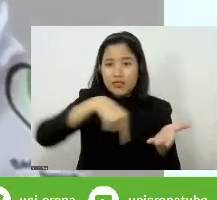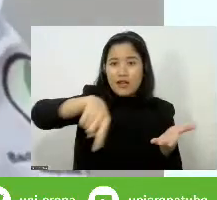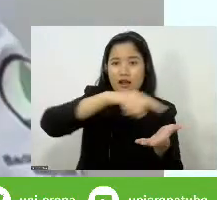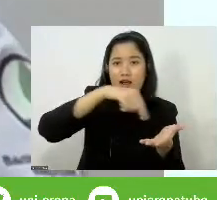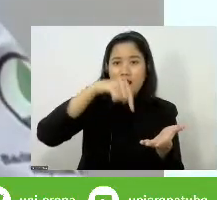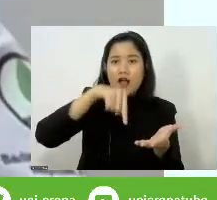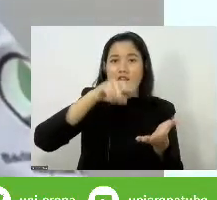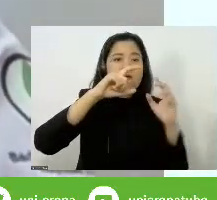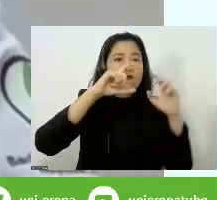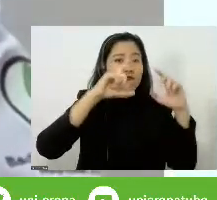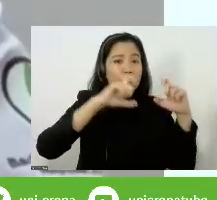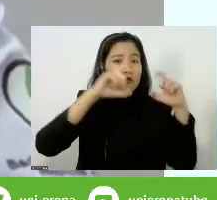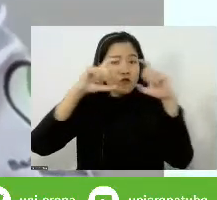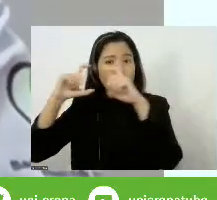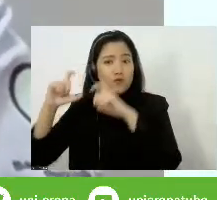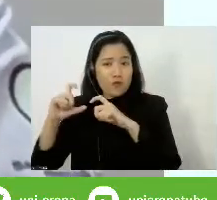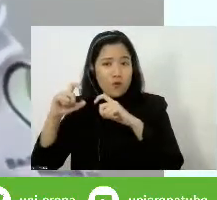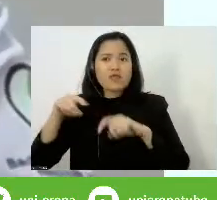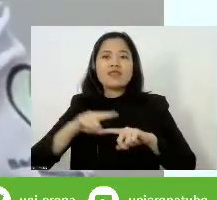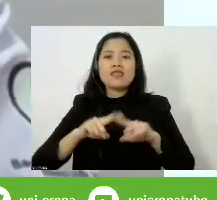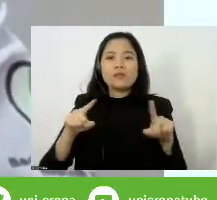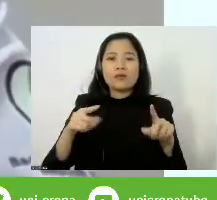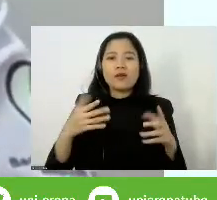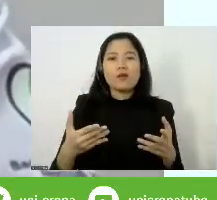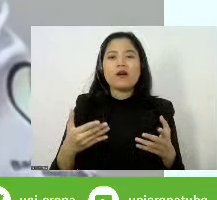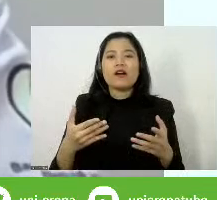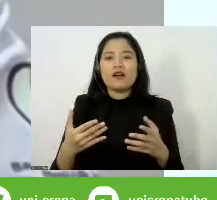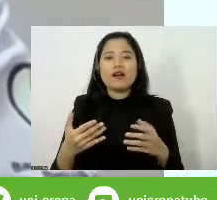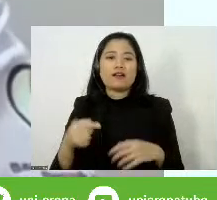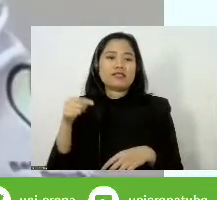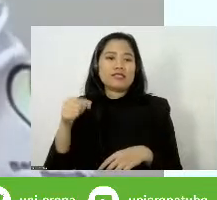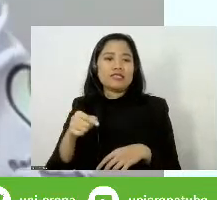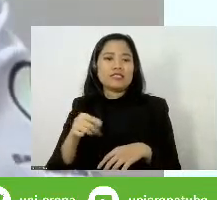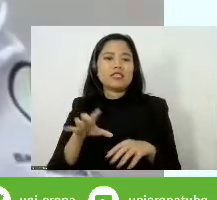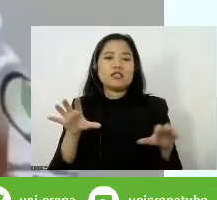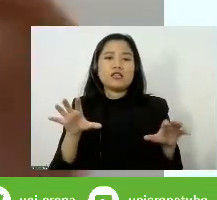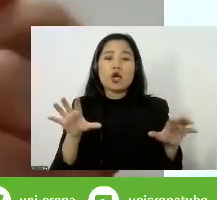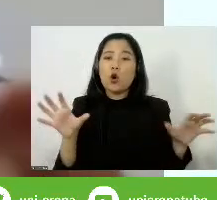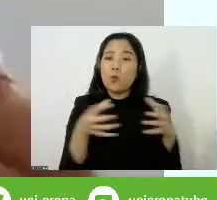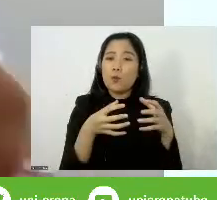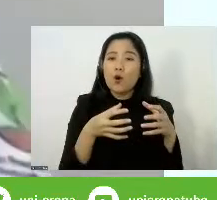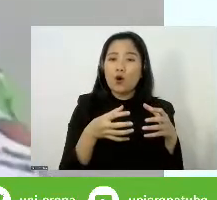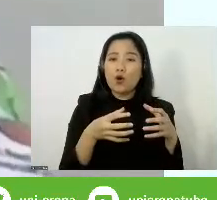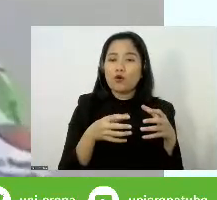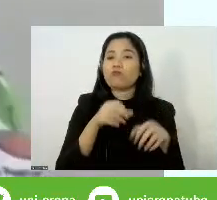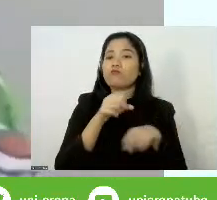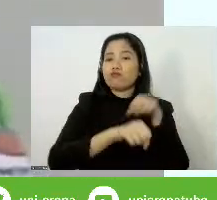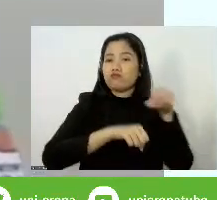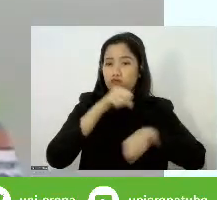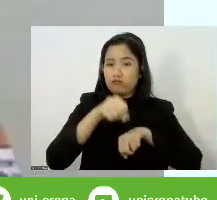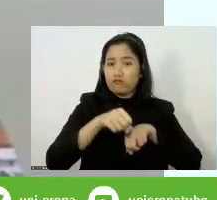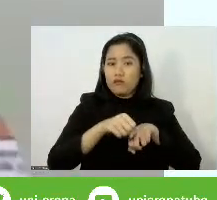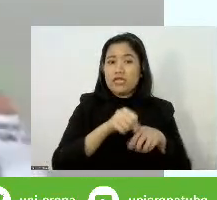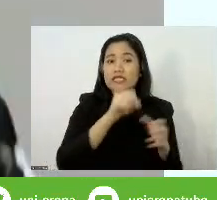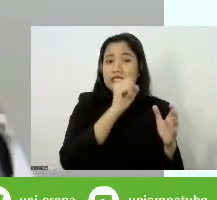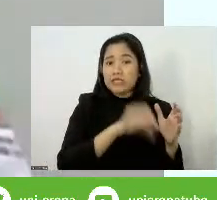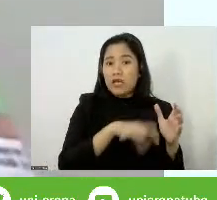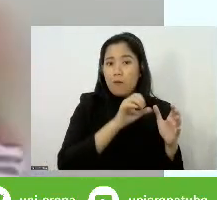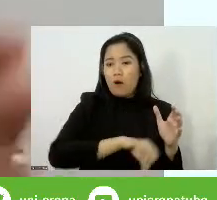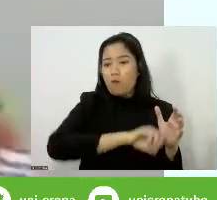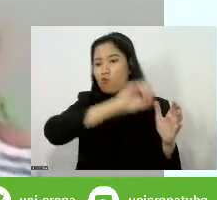berfoto-foto tapi hebatnya kelompok site Which ini tidak membuang sampah sembarangan